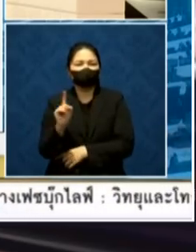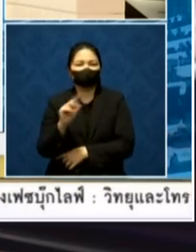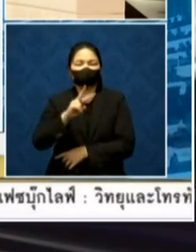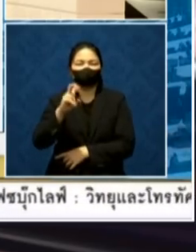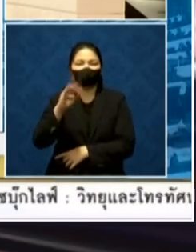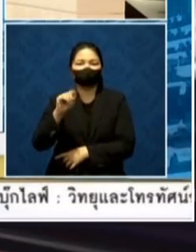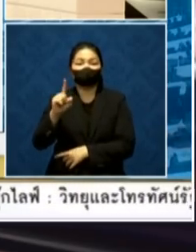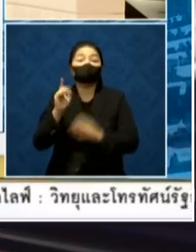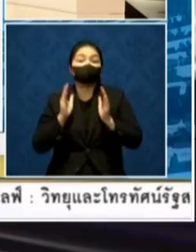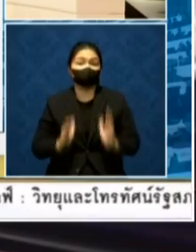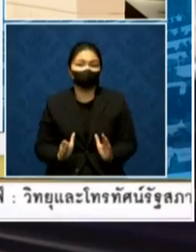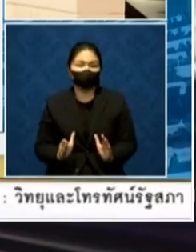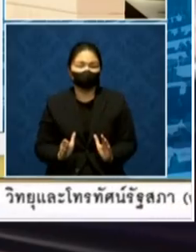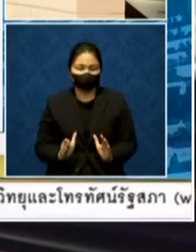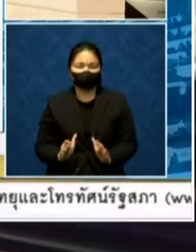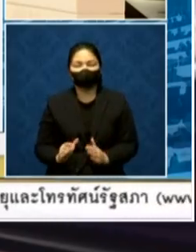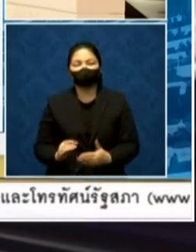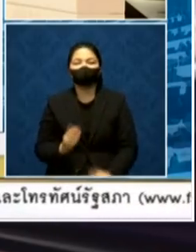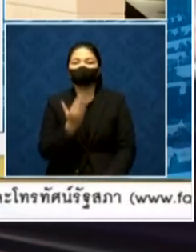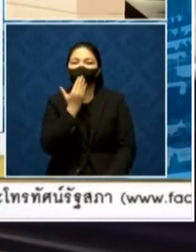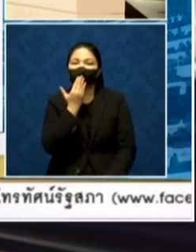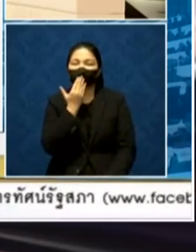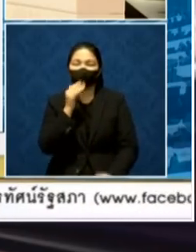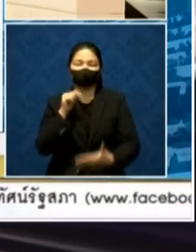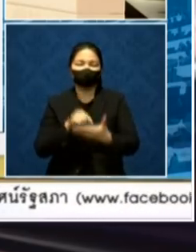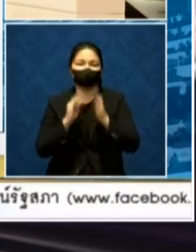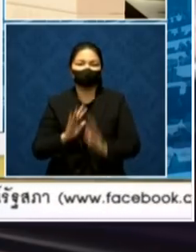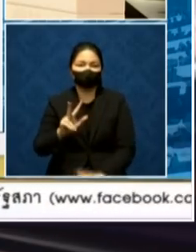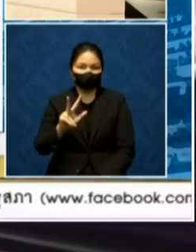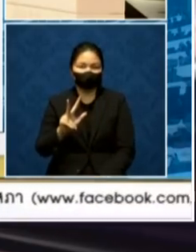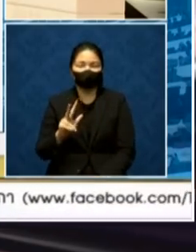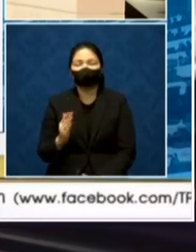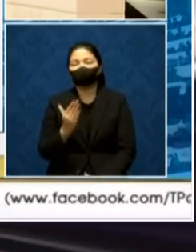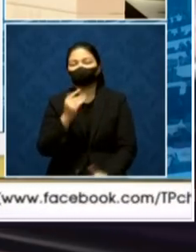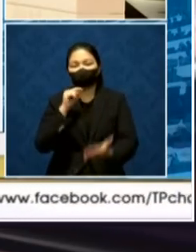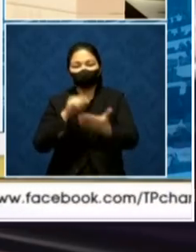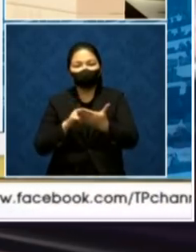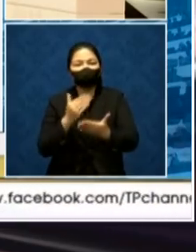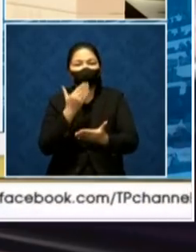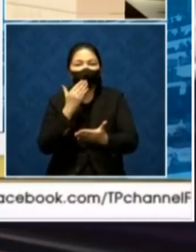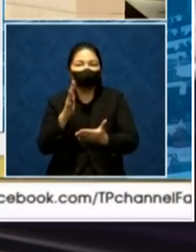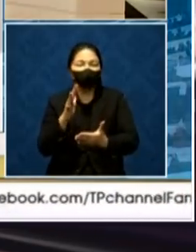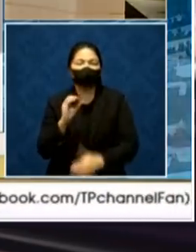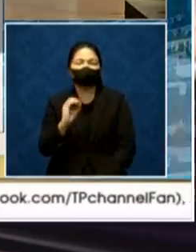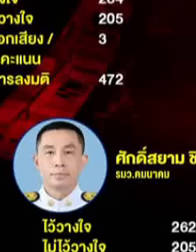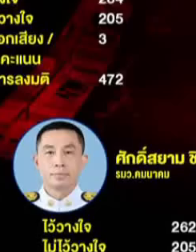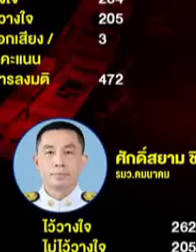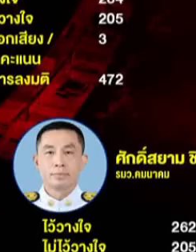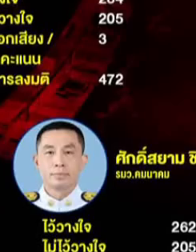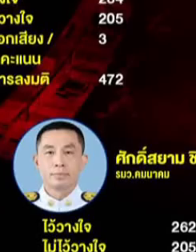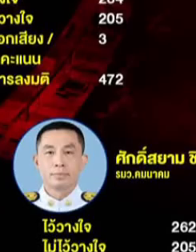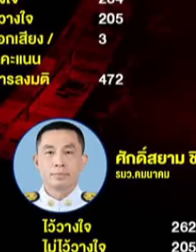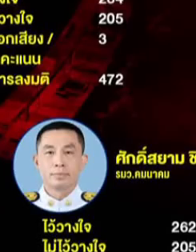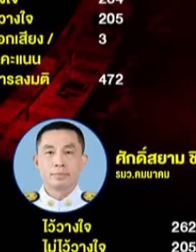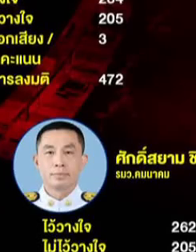ออกเสียงของคุณจุรินทร์อีก3เสียง23 โอ้โห มันมีพรรคร่วมรัฐบาลพรรคหนึ่งงดออกเสียงคุณจุ